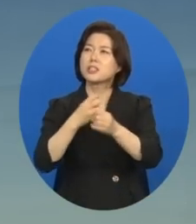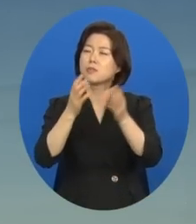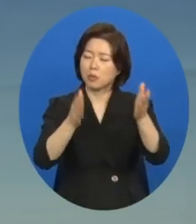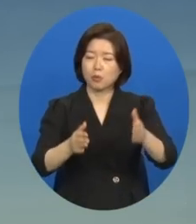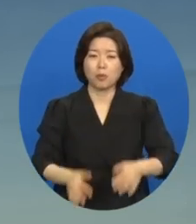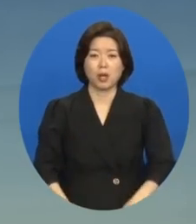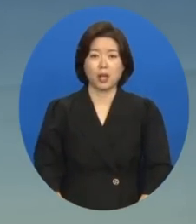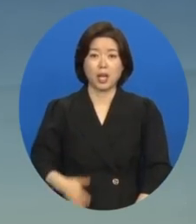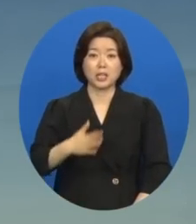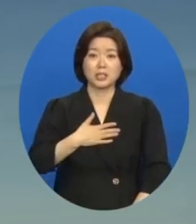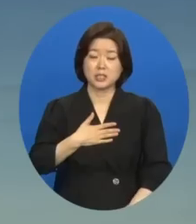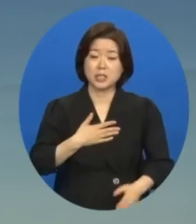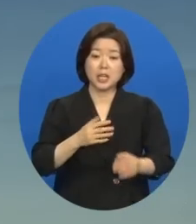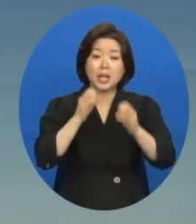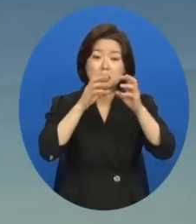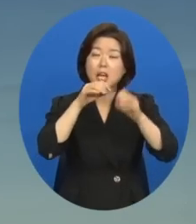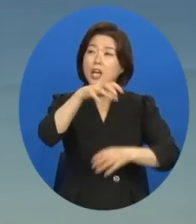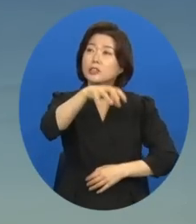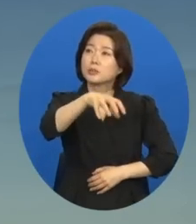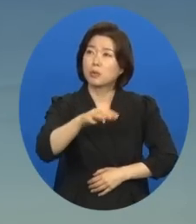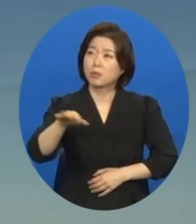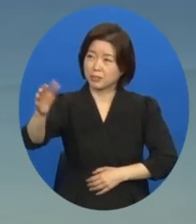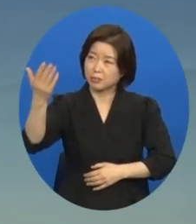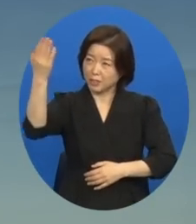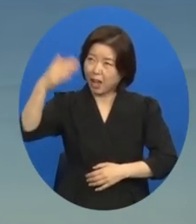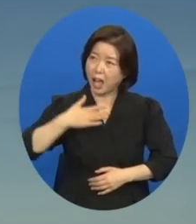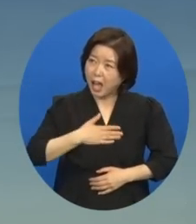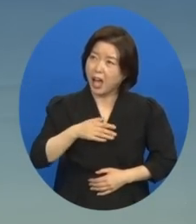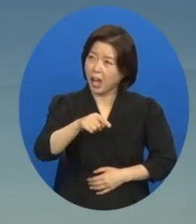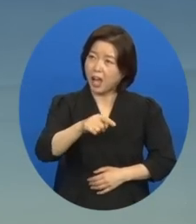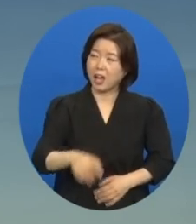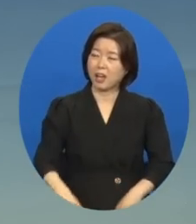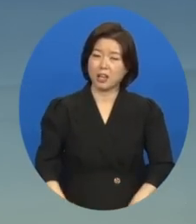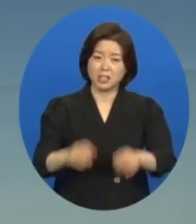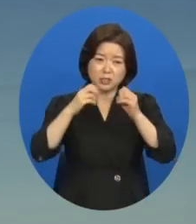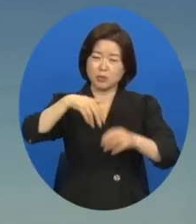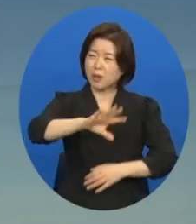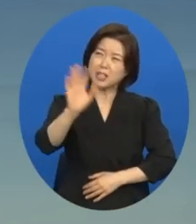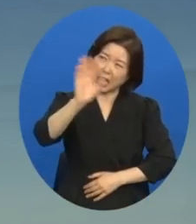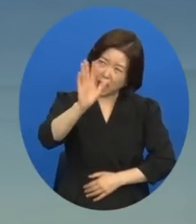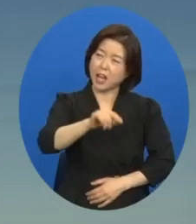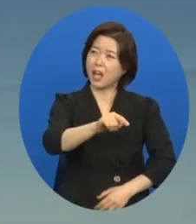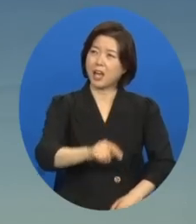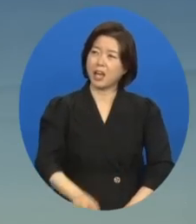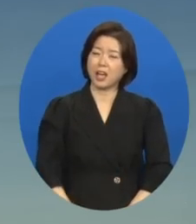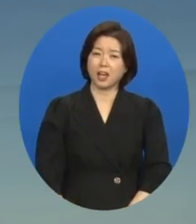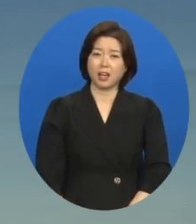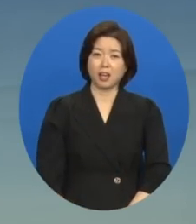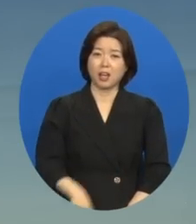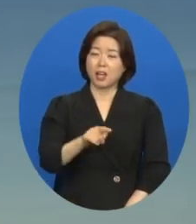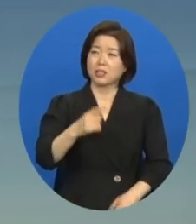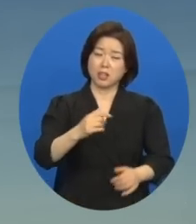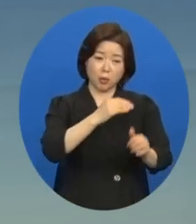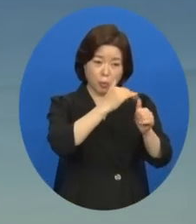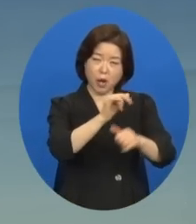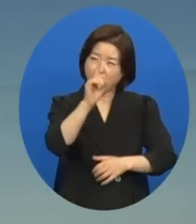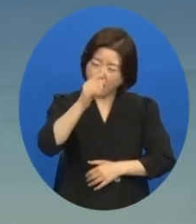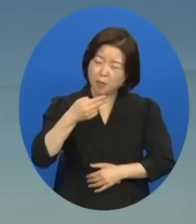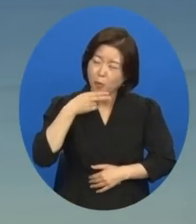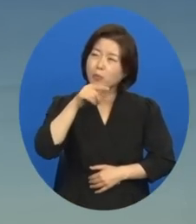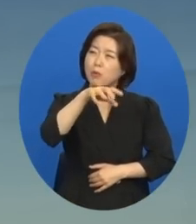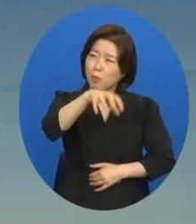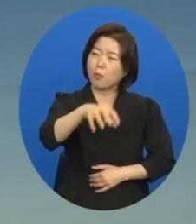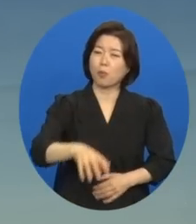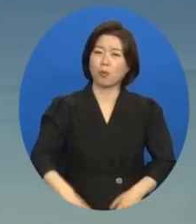제가 사역하는 그 선교지 아시잖아요. 선교사들도 안 가는 곳이잖아요. 그렇게 오라 해도 한 명도 안 오는